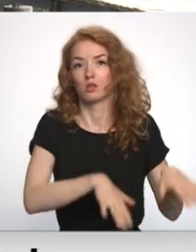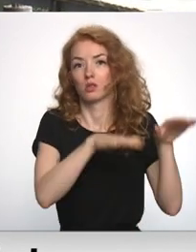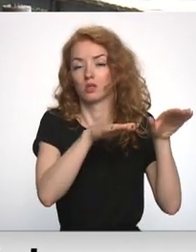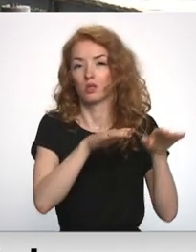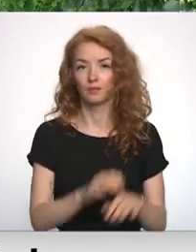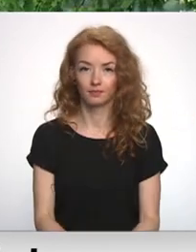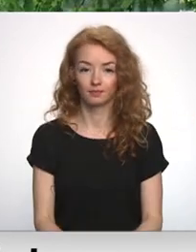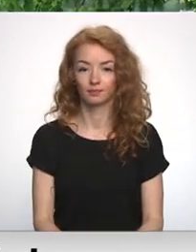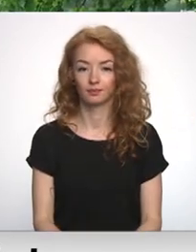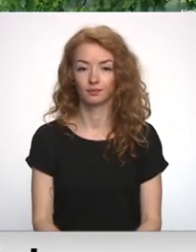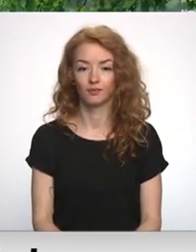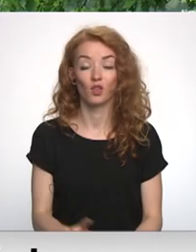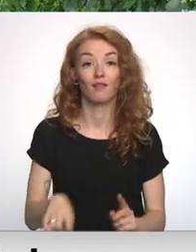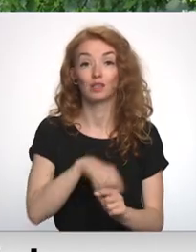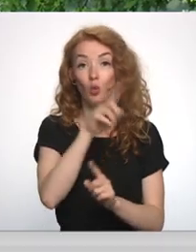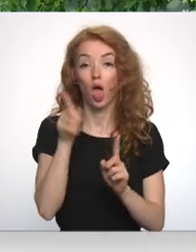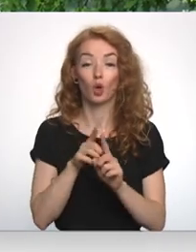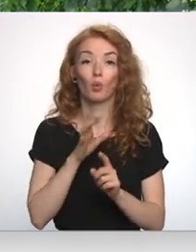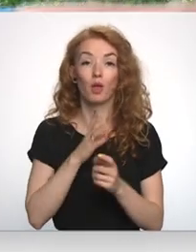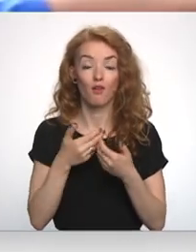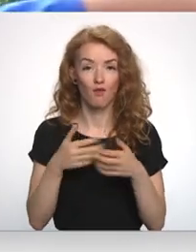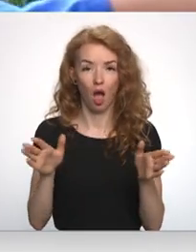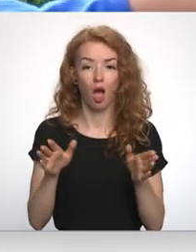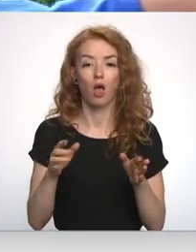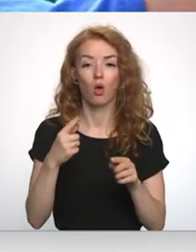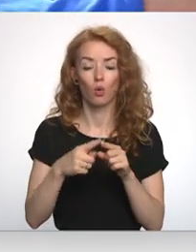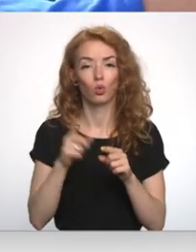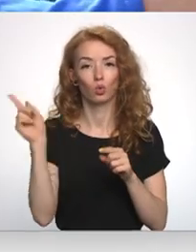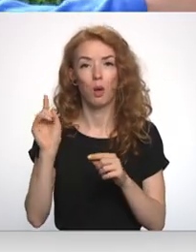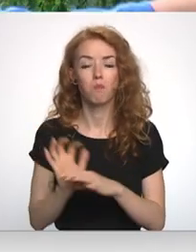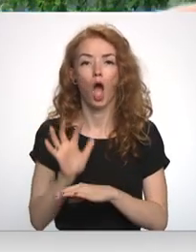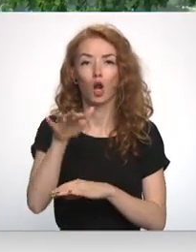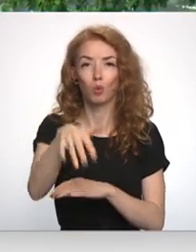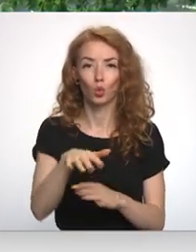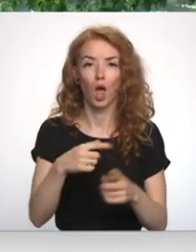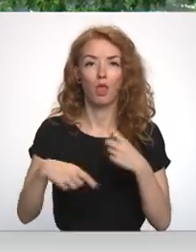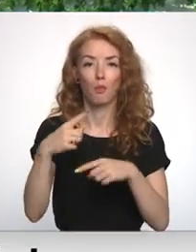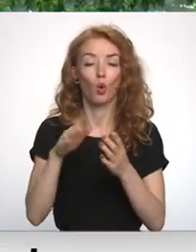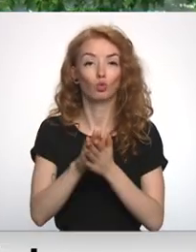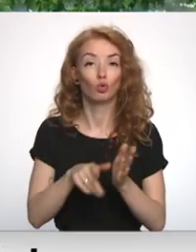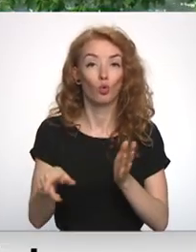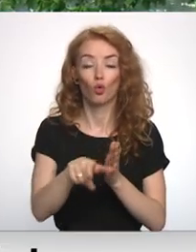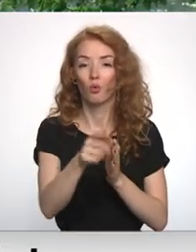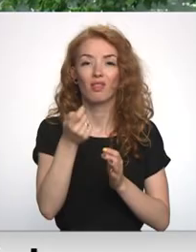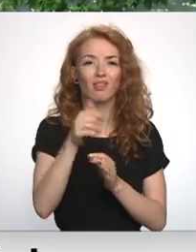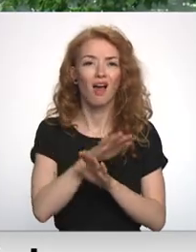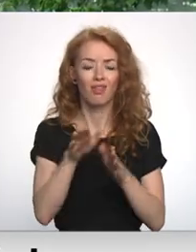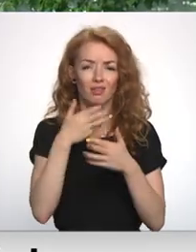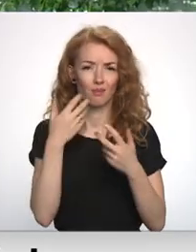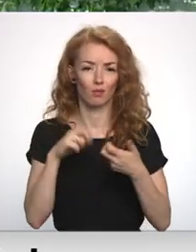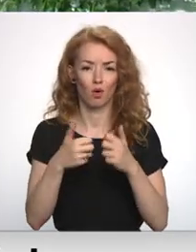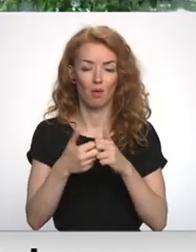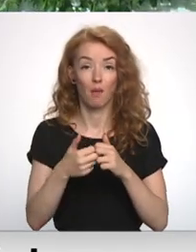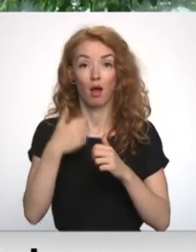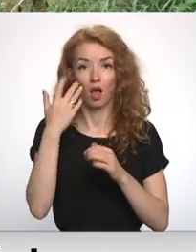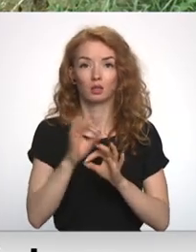ļoti zems. Viņš visu laiku bija vaļā kādreiz, un tur ir pārplūde, kas iet uz upīti atpakaļ. Un nekad nebija problēmas, kamēr viņi